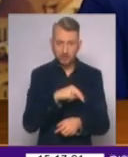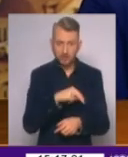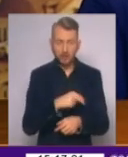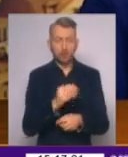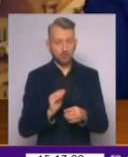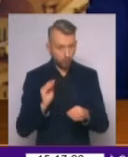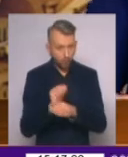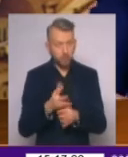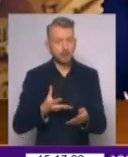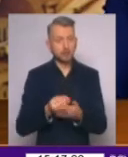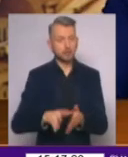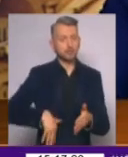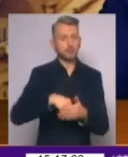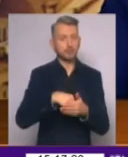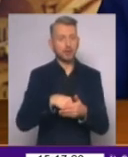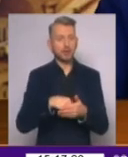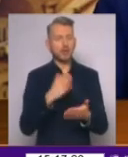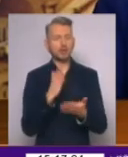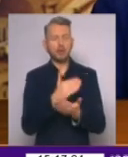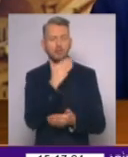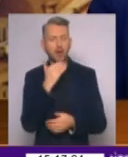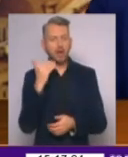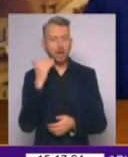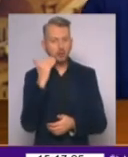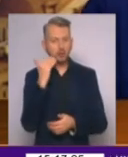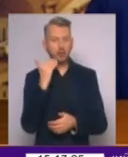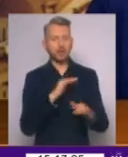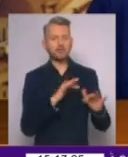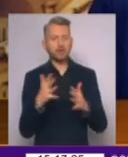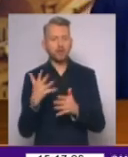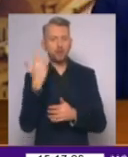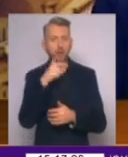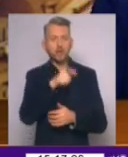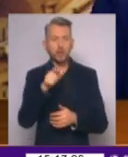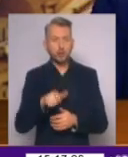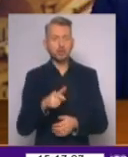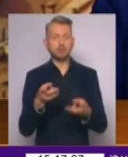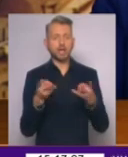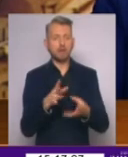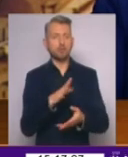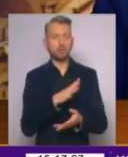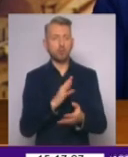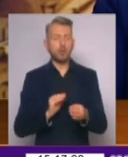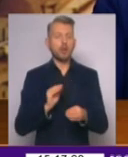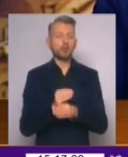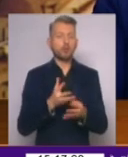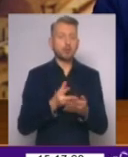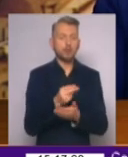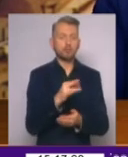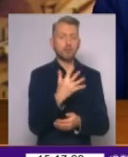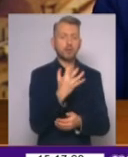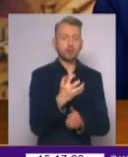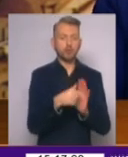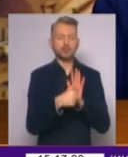Доплати. І є багато, ще раз наголошую, багато випадків, коли людям треба було доплачувати по